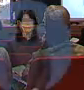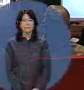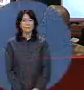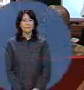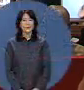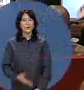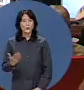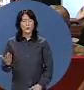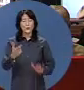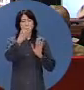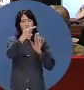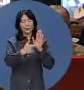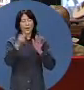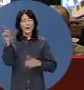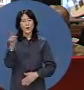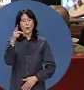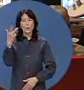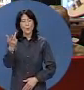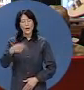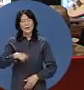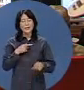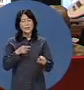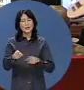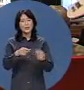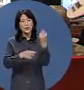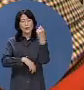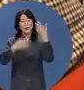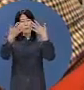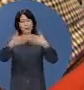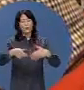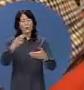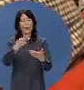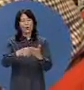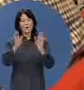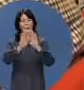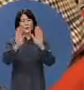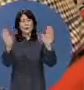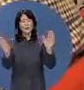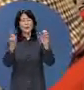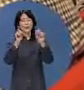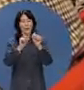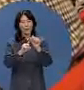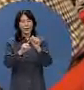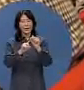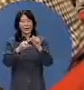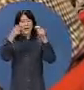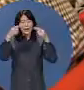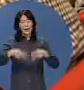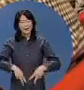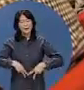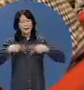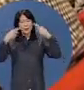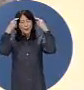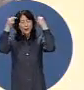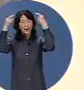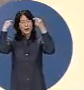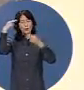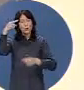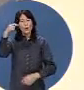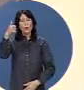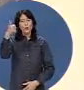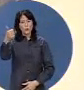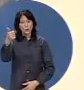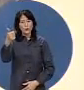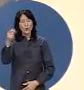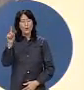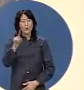続いて生駒市自治基本条例施行を踏まえてと題し、手塚山大学法政策学部教